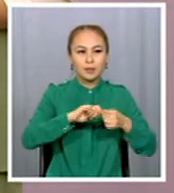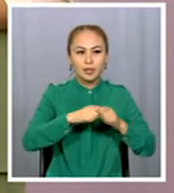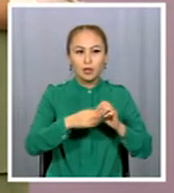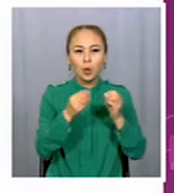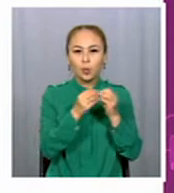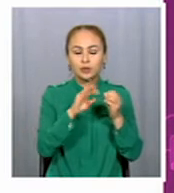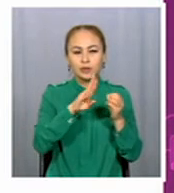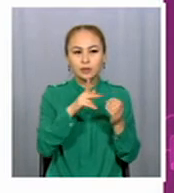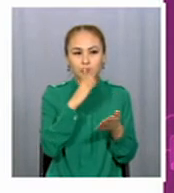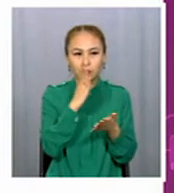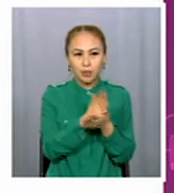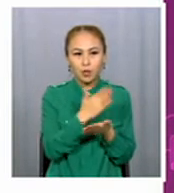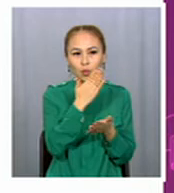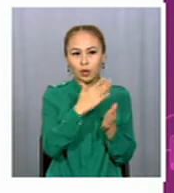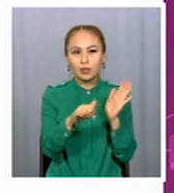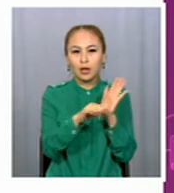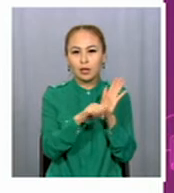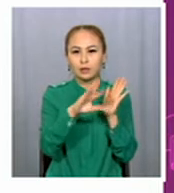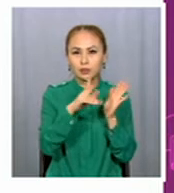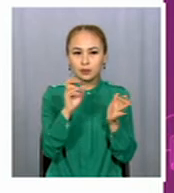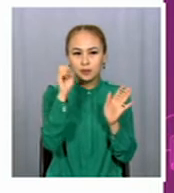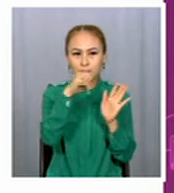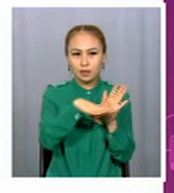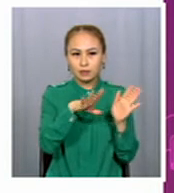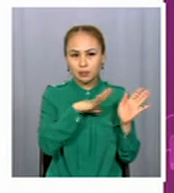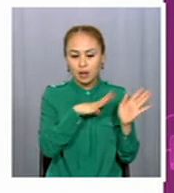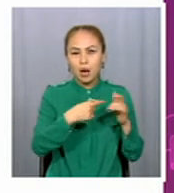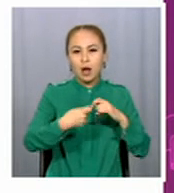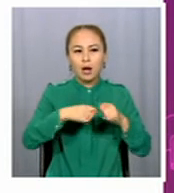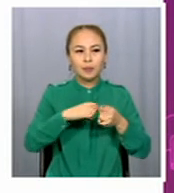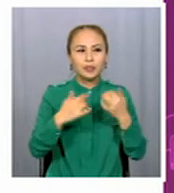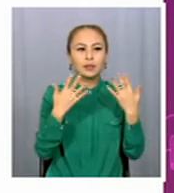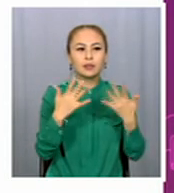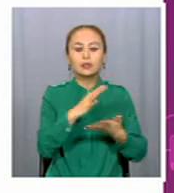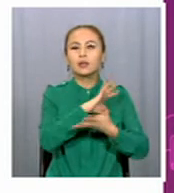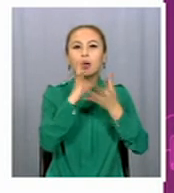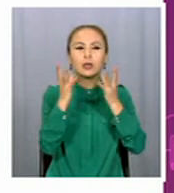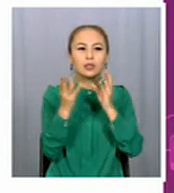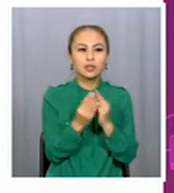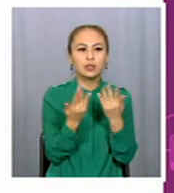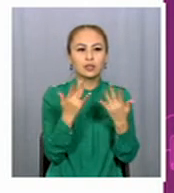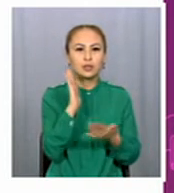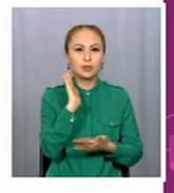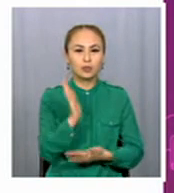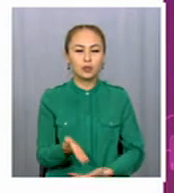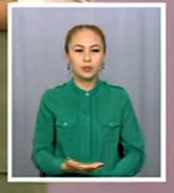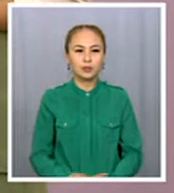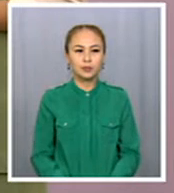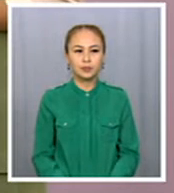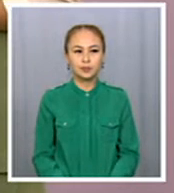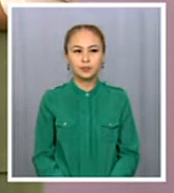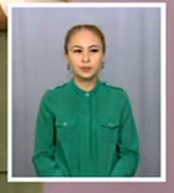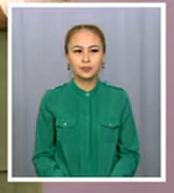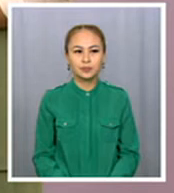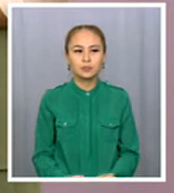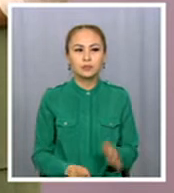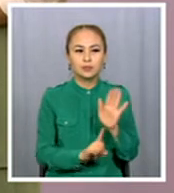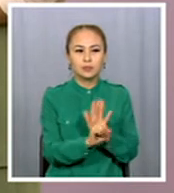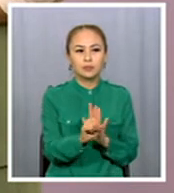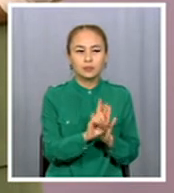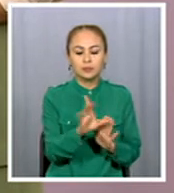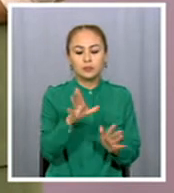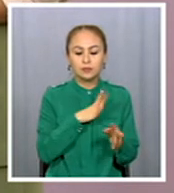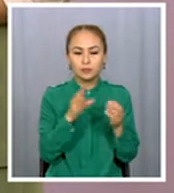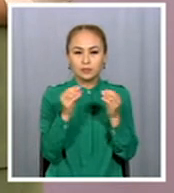теңге бар. Оған тағы 6 теңге салды. Әмиянда енді қанша теңге болды? Бастапқыда болғаны 10